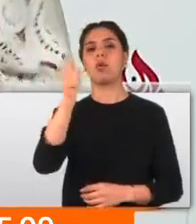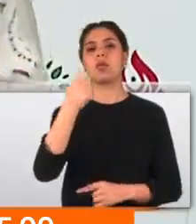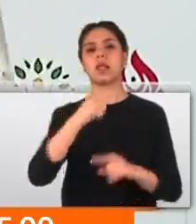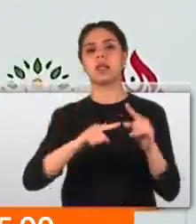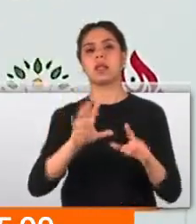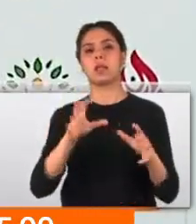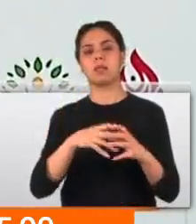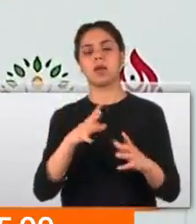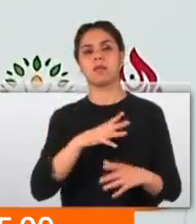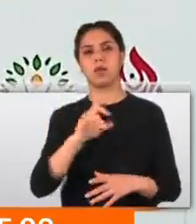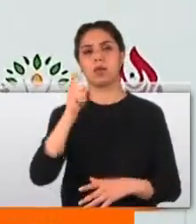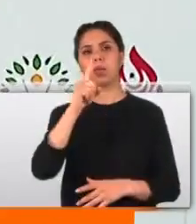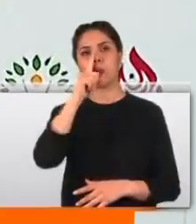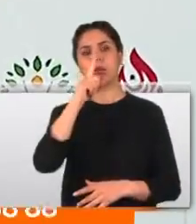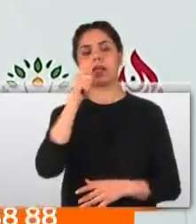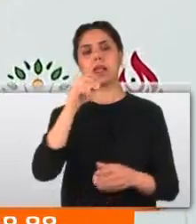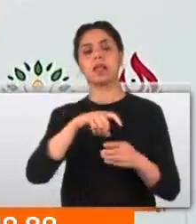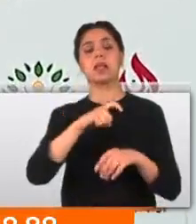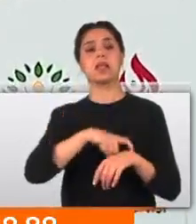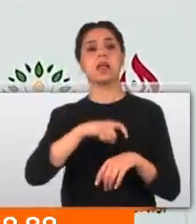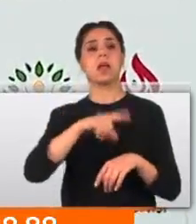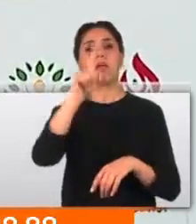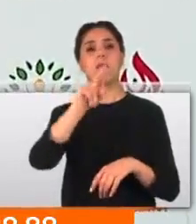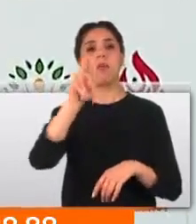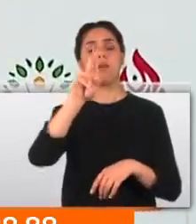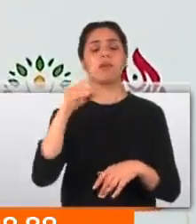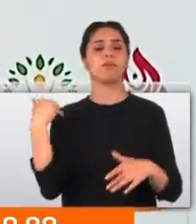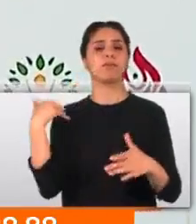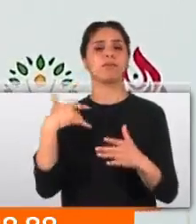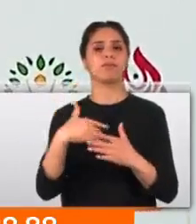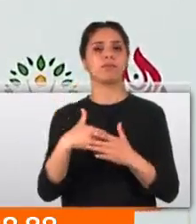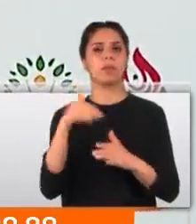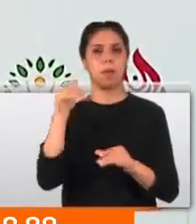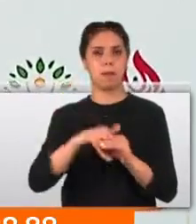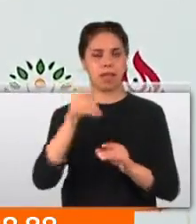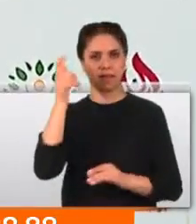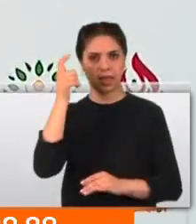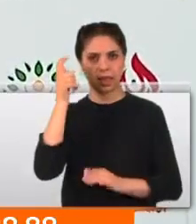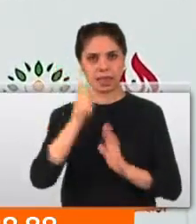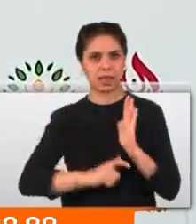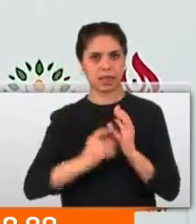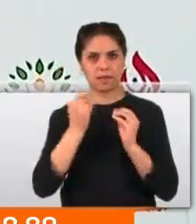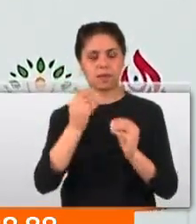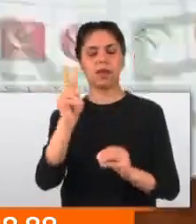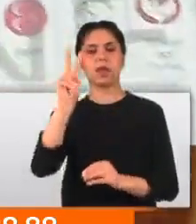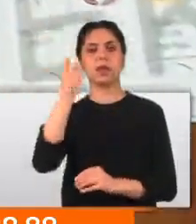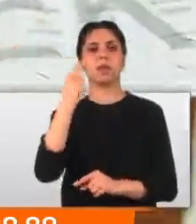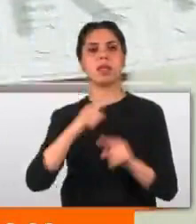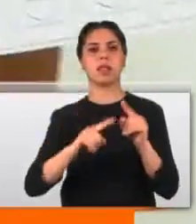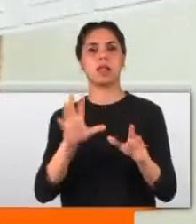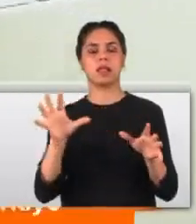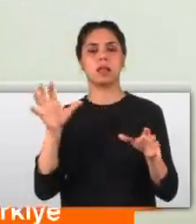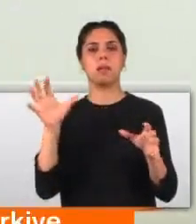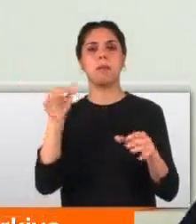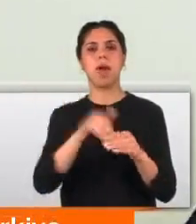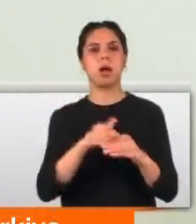9 Nisan saat 17'ye kadar yüksek seçim kuruluna milletvekili listelerini sunan 26 siyasi parti oldu 5